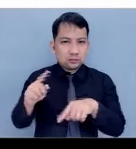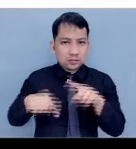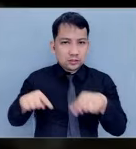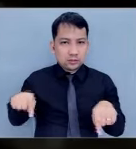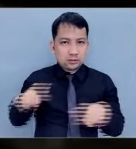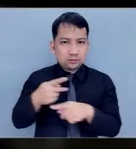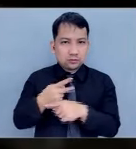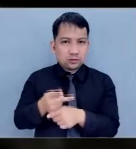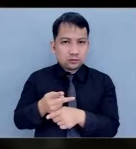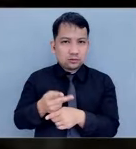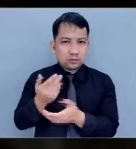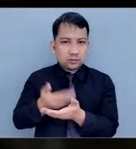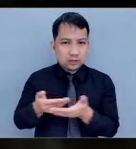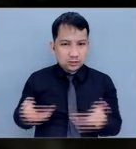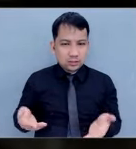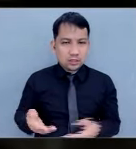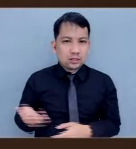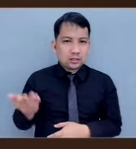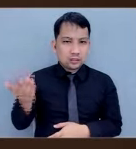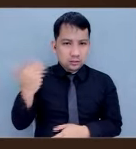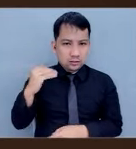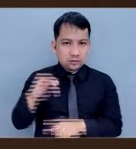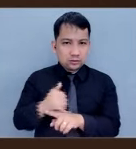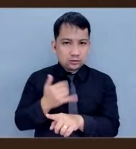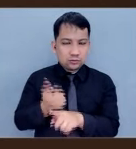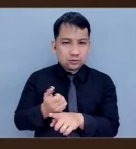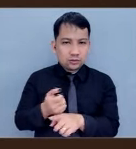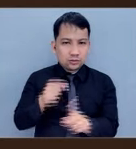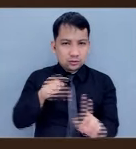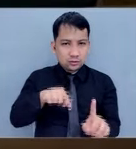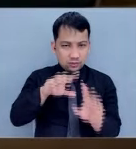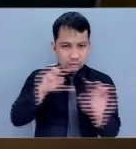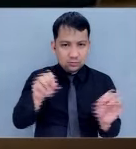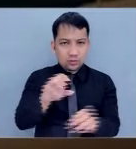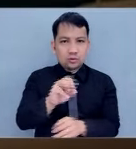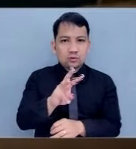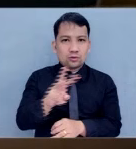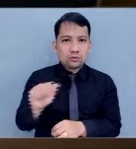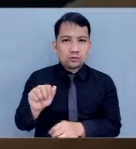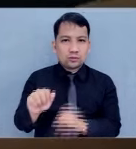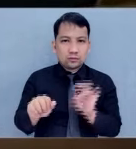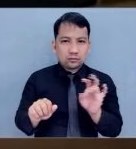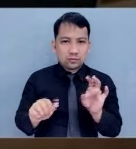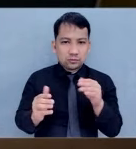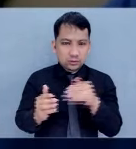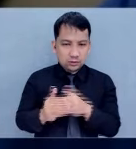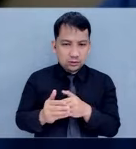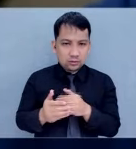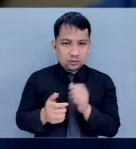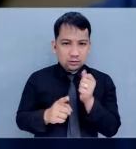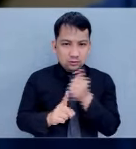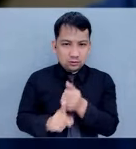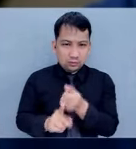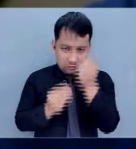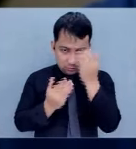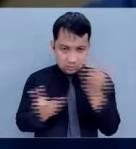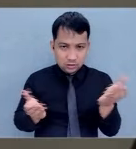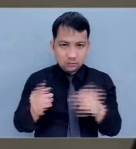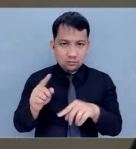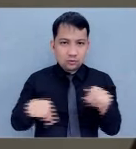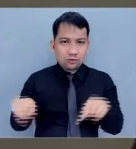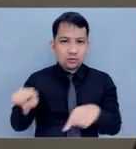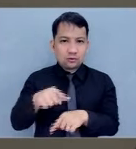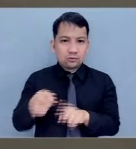tools. Nitong January lang, na-detect ng OWA ang mahigit 17,000 attempts ng cyber attack. Lahat ng yan galing